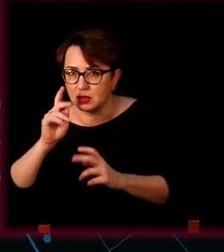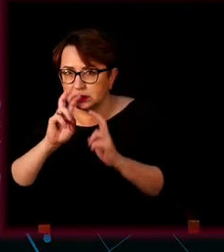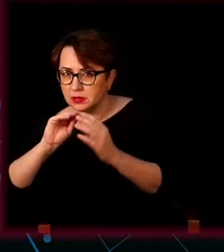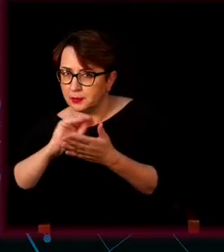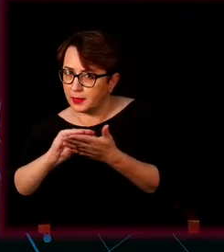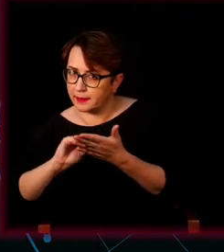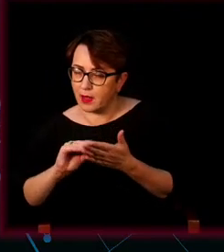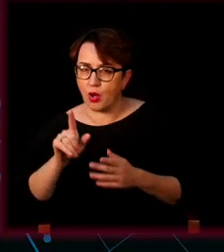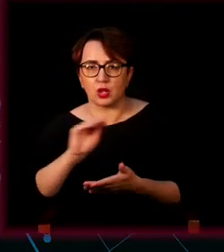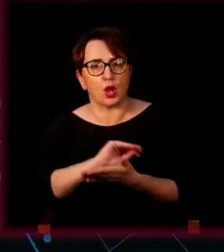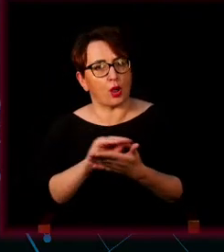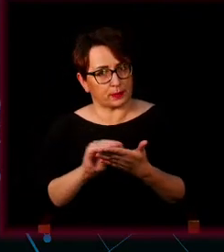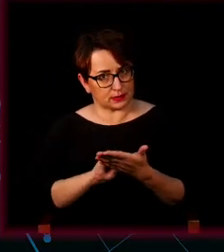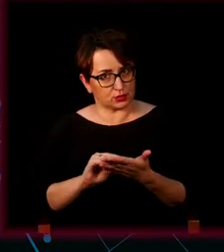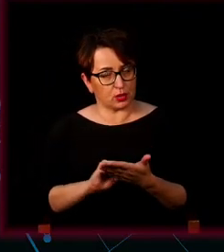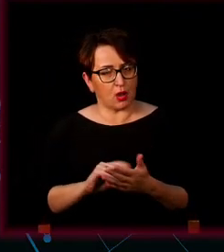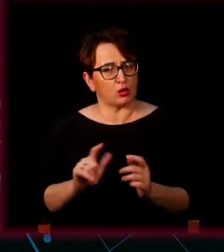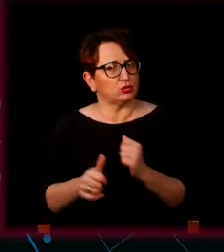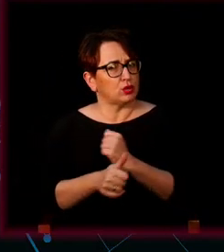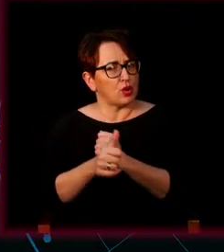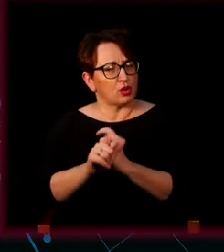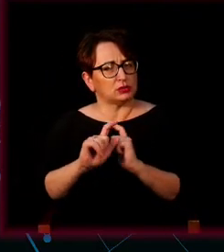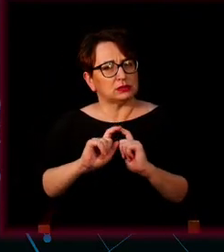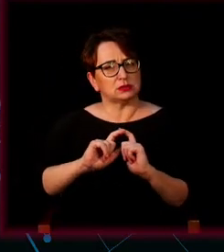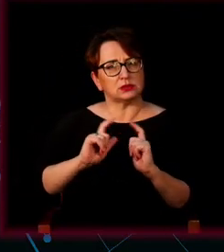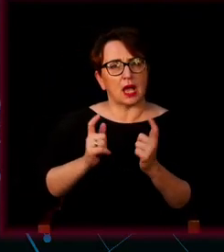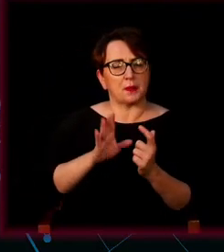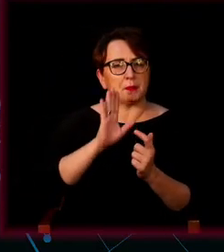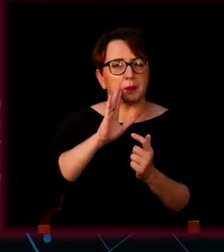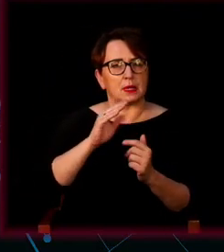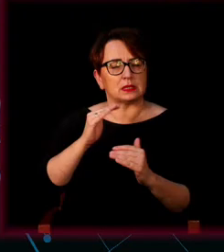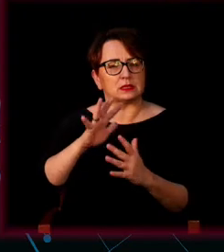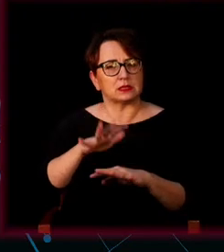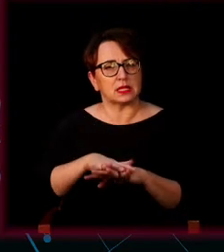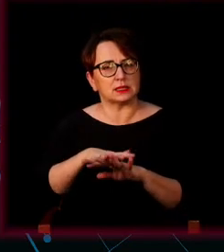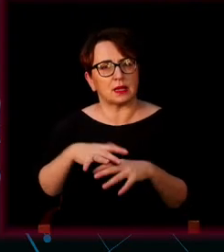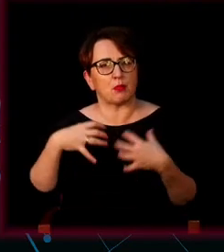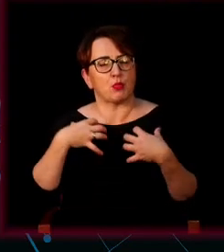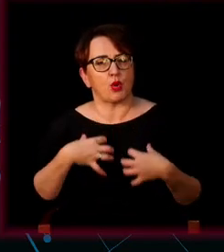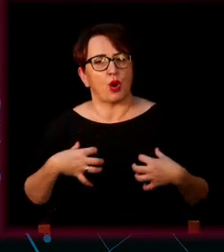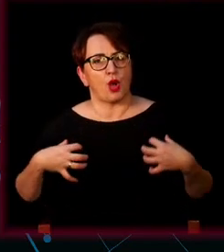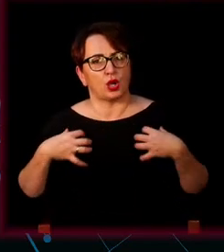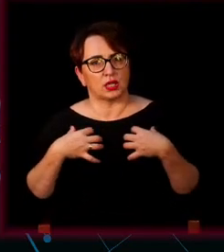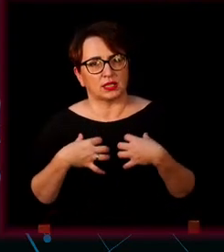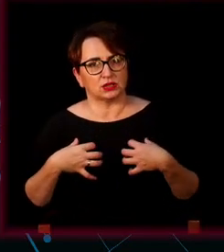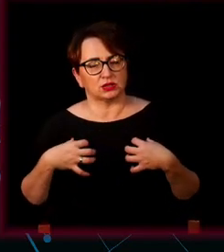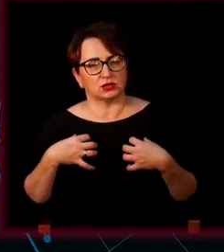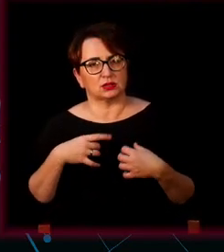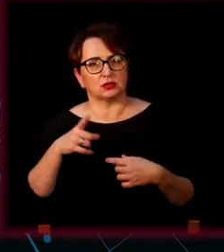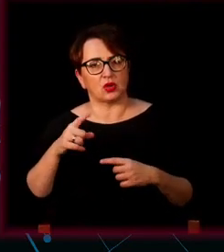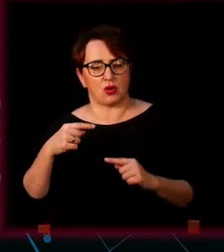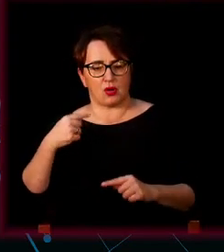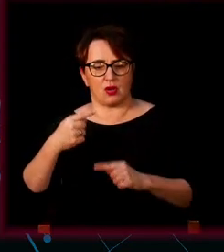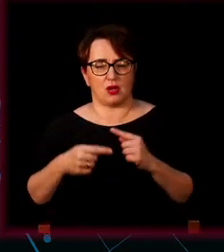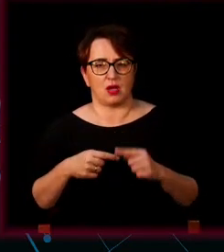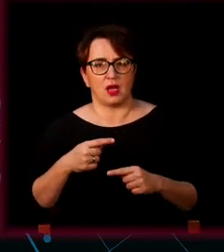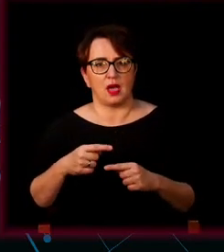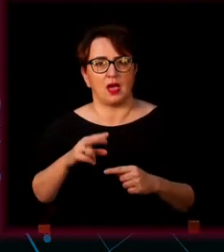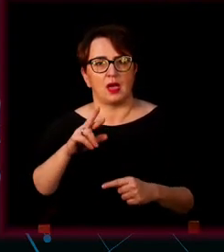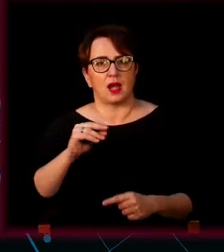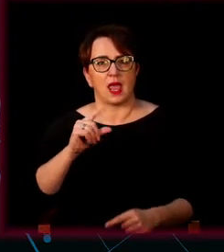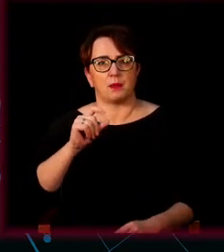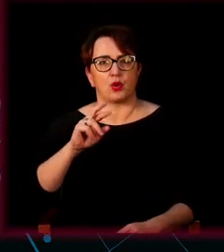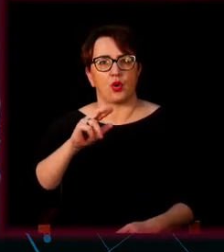badała, która opisuje właśnie, na czym polega cały ten system biologiczny, tak, biologiczno-reprodukcyjny